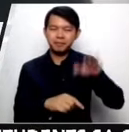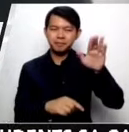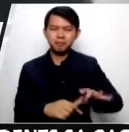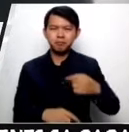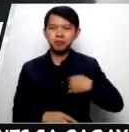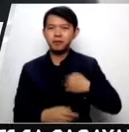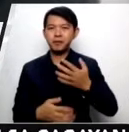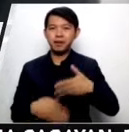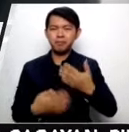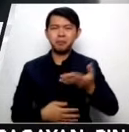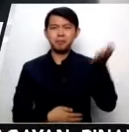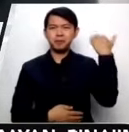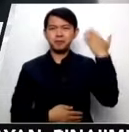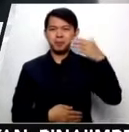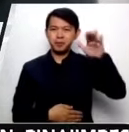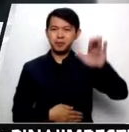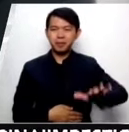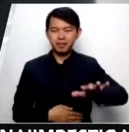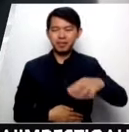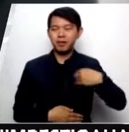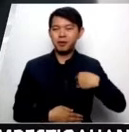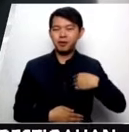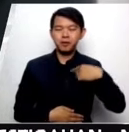ako Naranasan ko yung